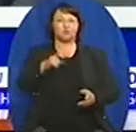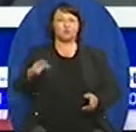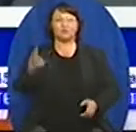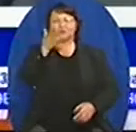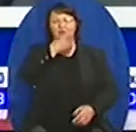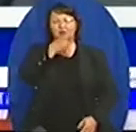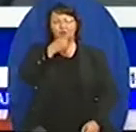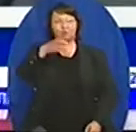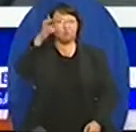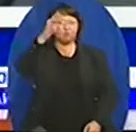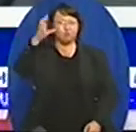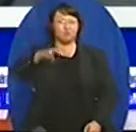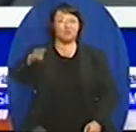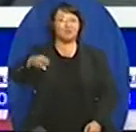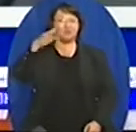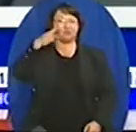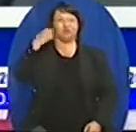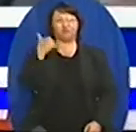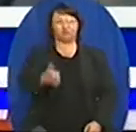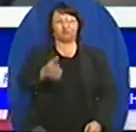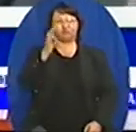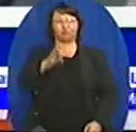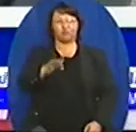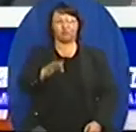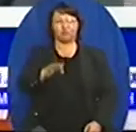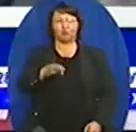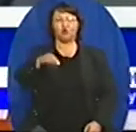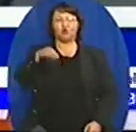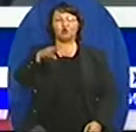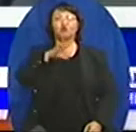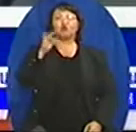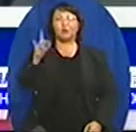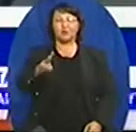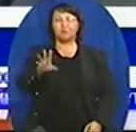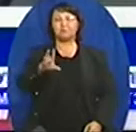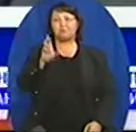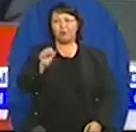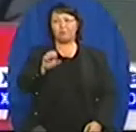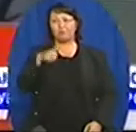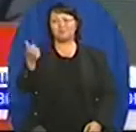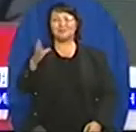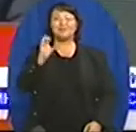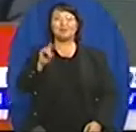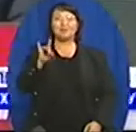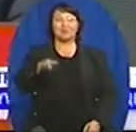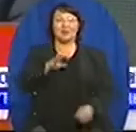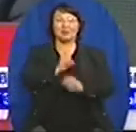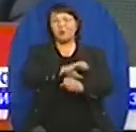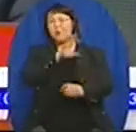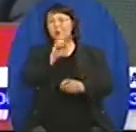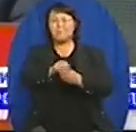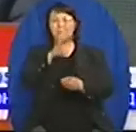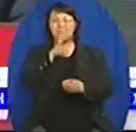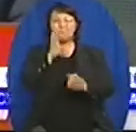эзэмсэн байлаач төрийн болон бус салбарт орж ажиллах боломж нь хаалттай. Ягаад хаалттай? Аль нэг намын